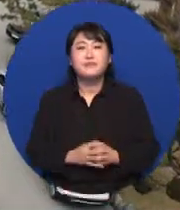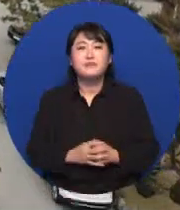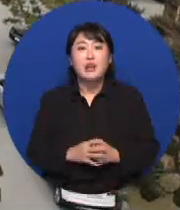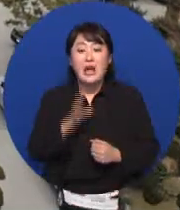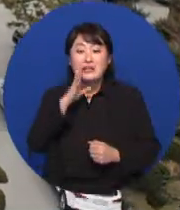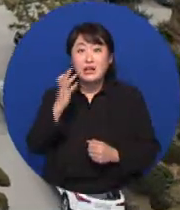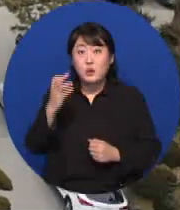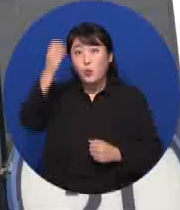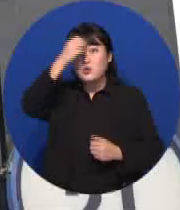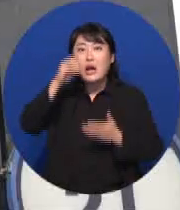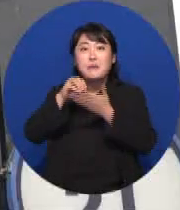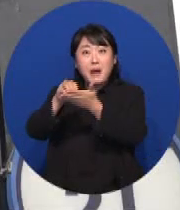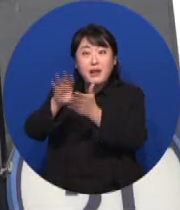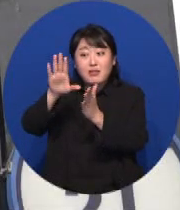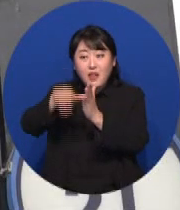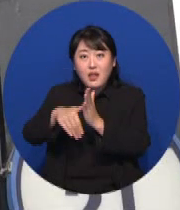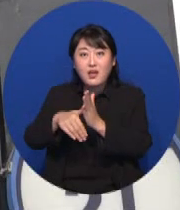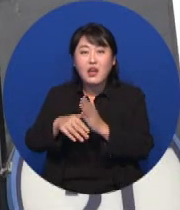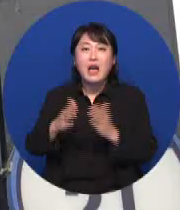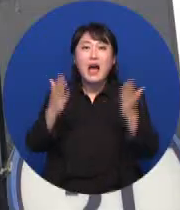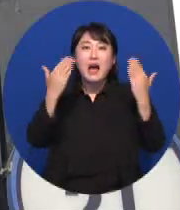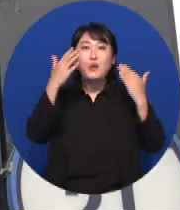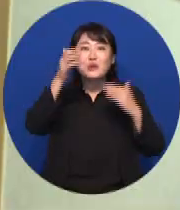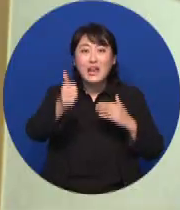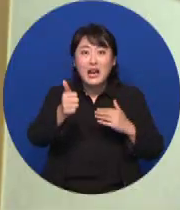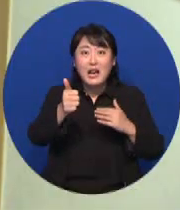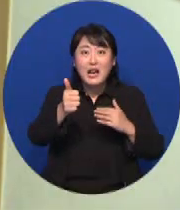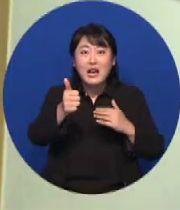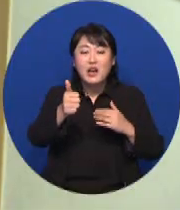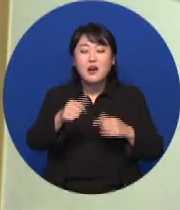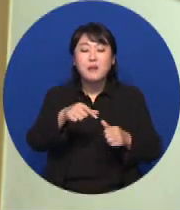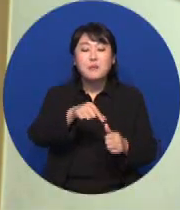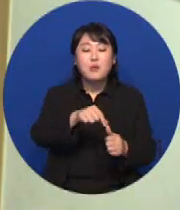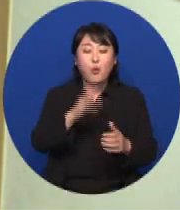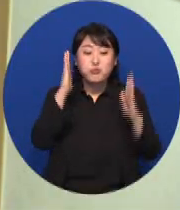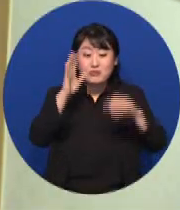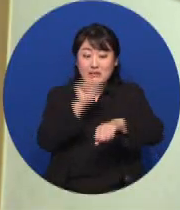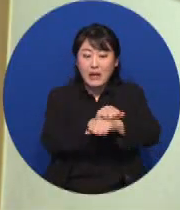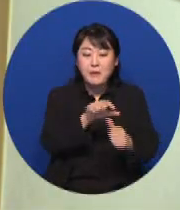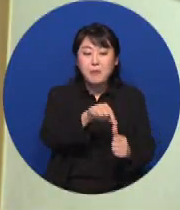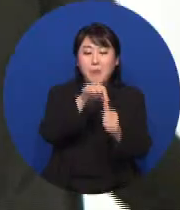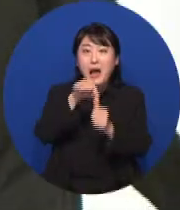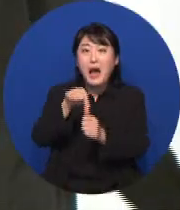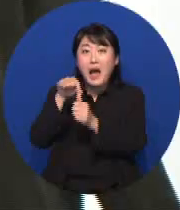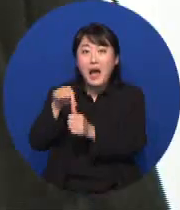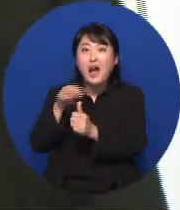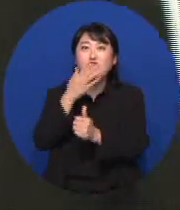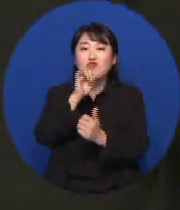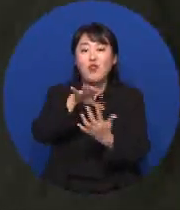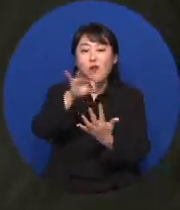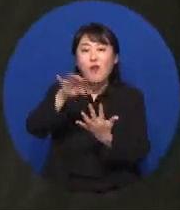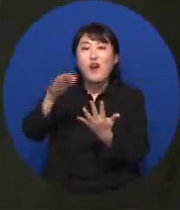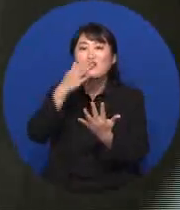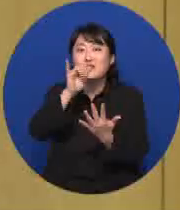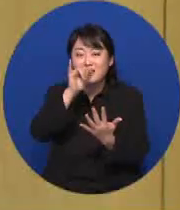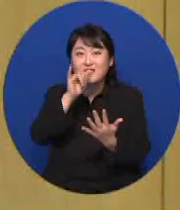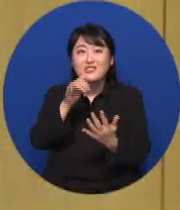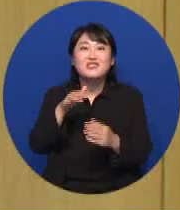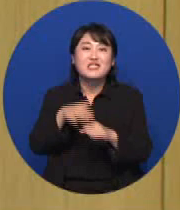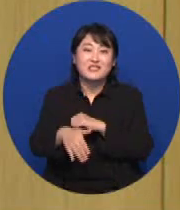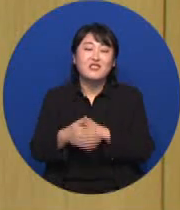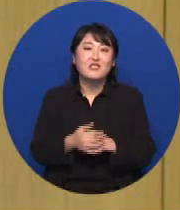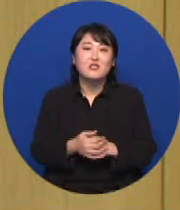아산에서는 고등학교에 진학할 때 학교장 전형, 즉 비평준화 제도가 운영돼 왔습니다. 하지만 아산의